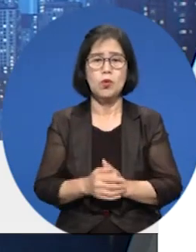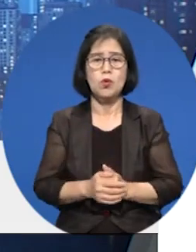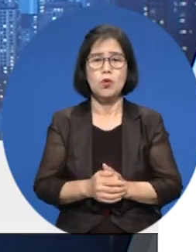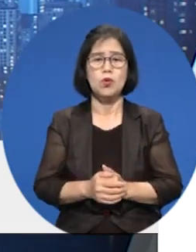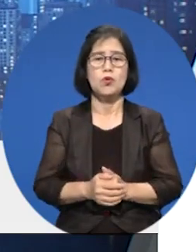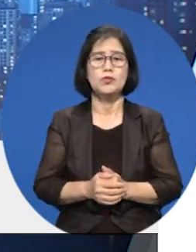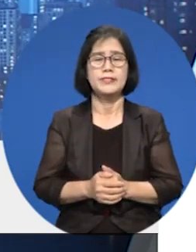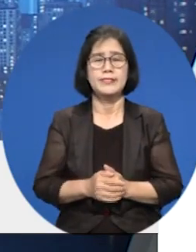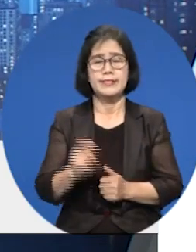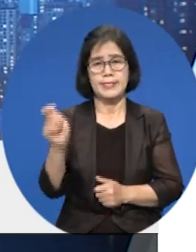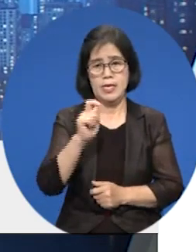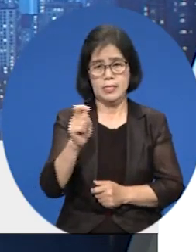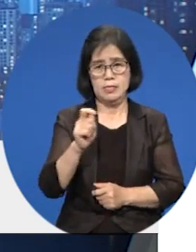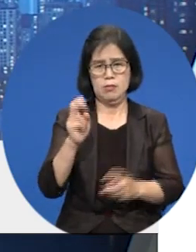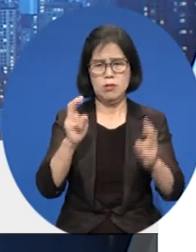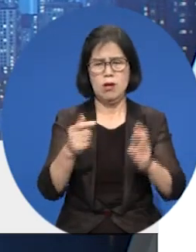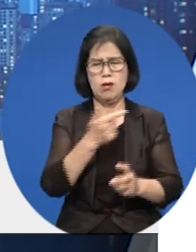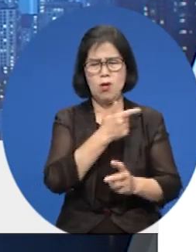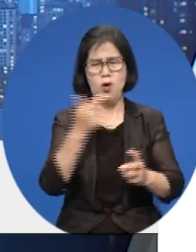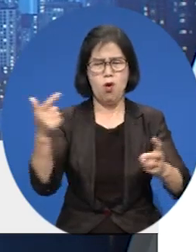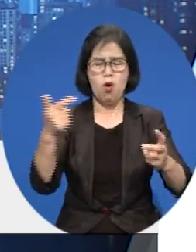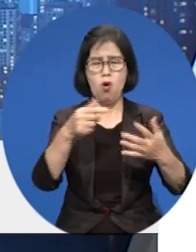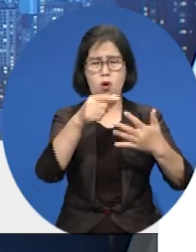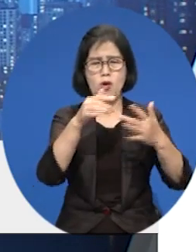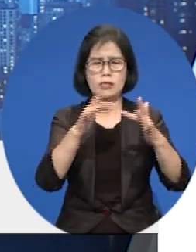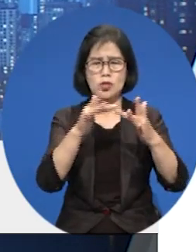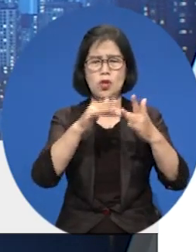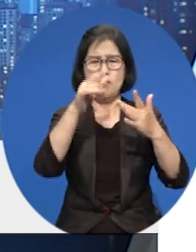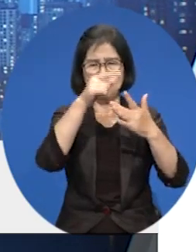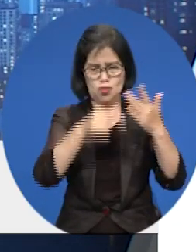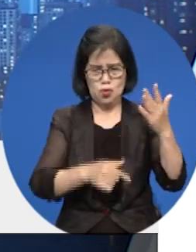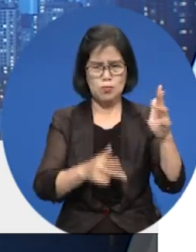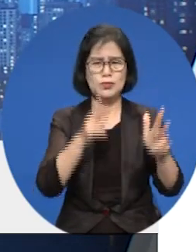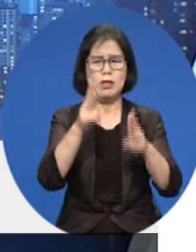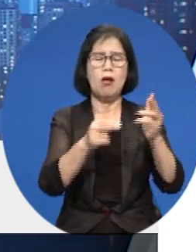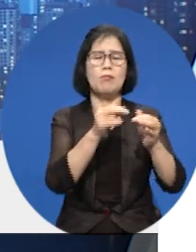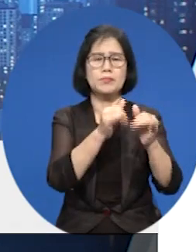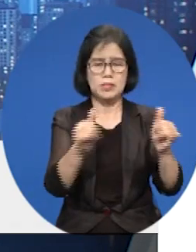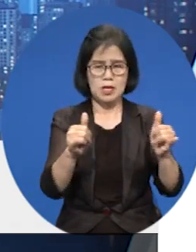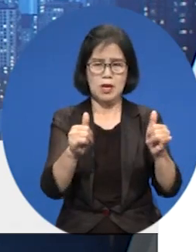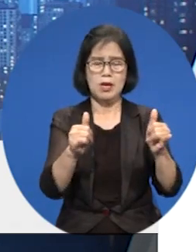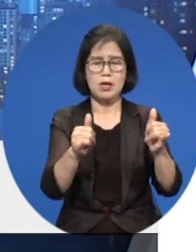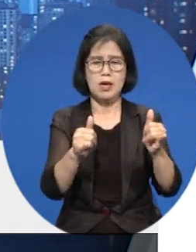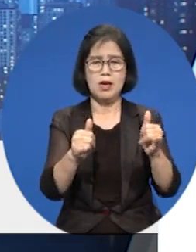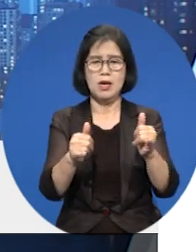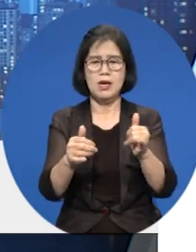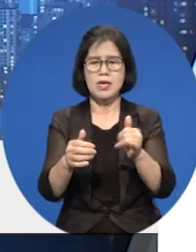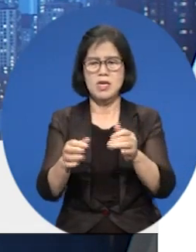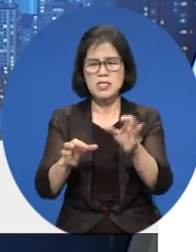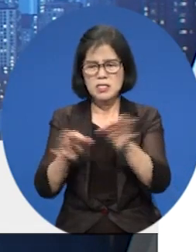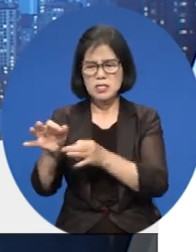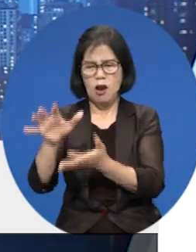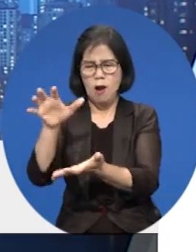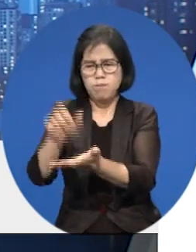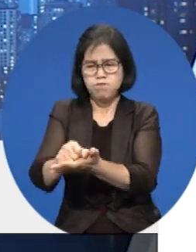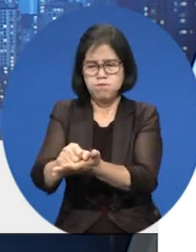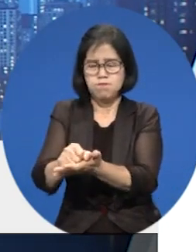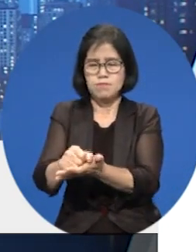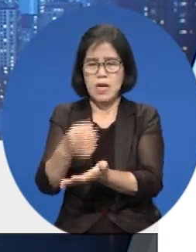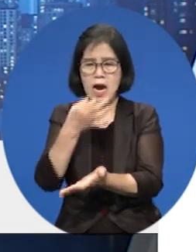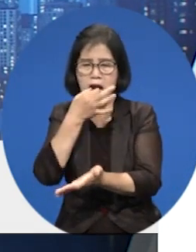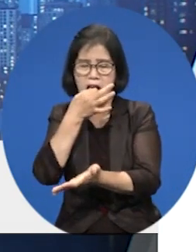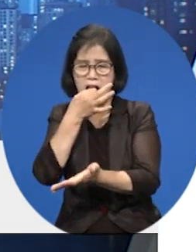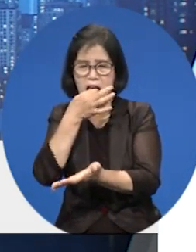우리 택시 업계에서 거대 플랫폼 사업자가 아 시장 독점적 지위를 이용해서